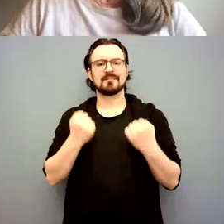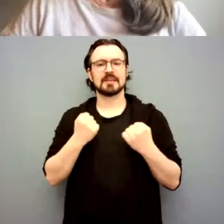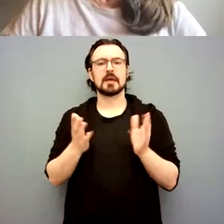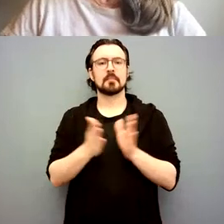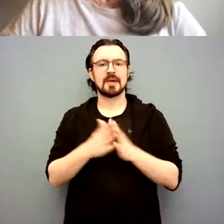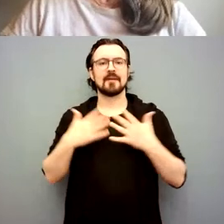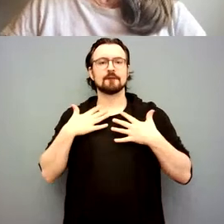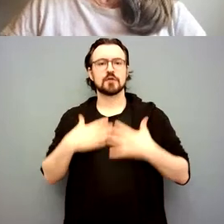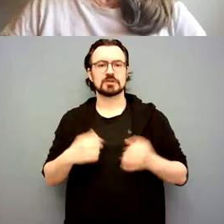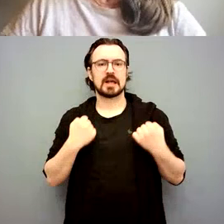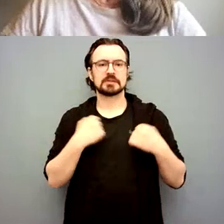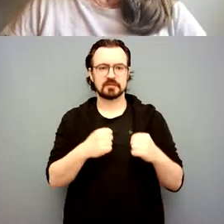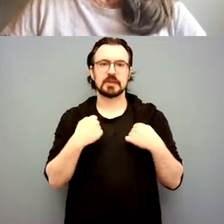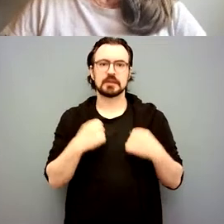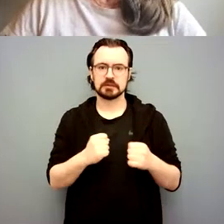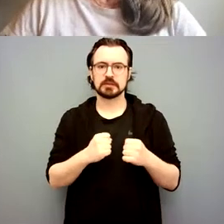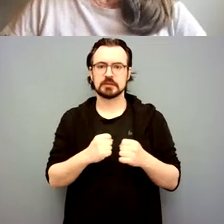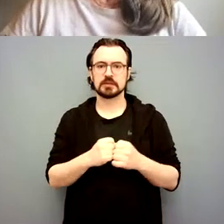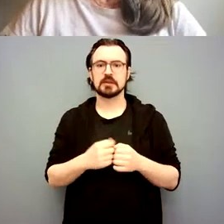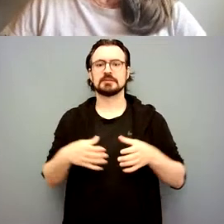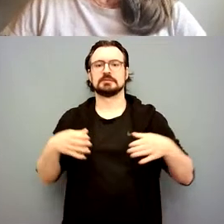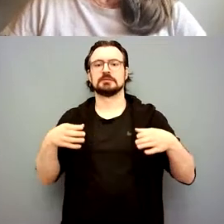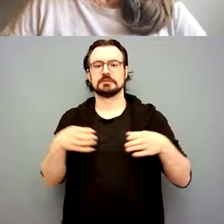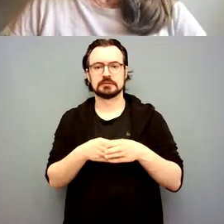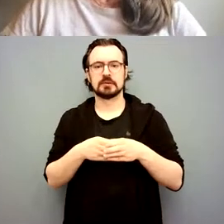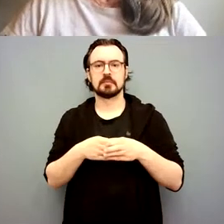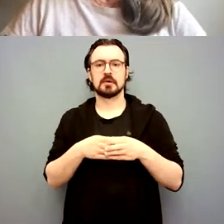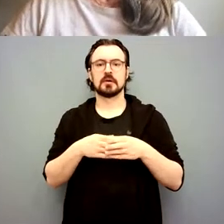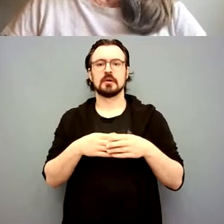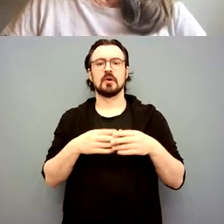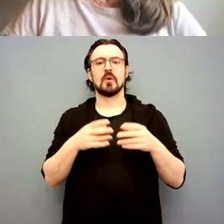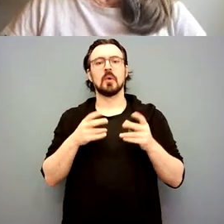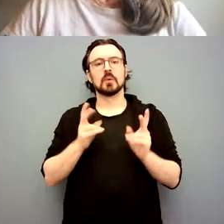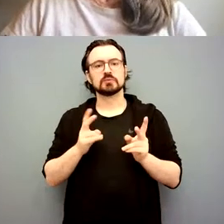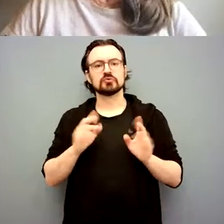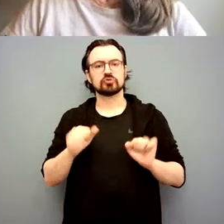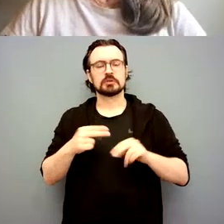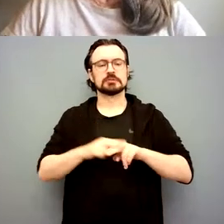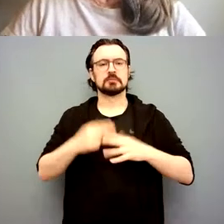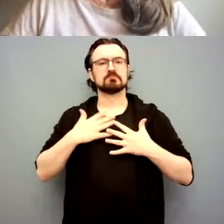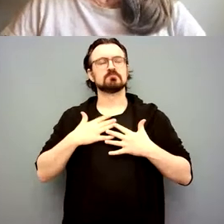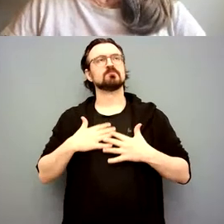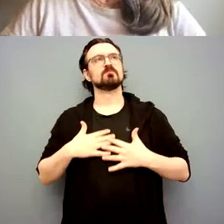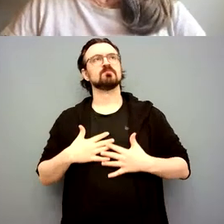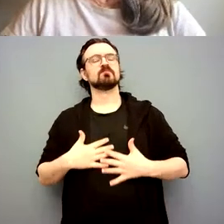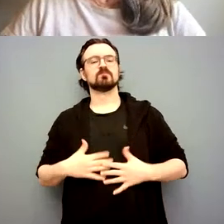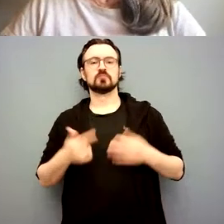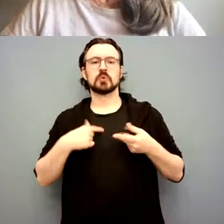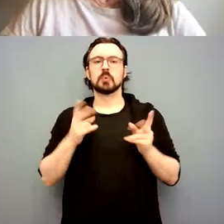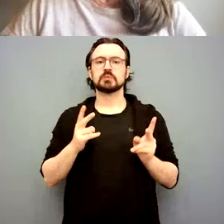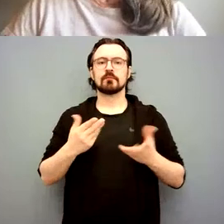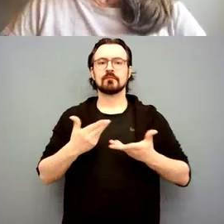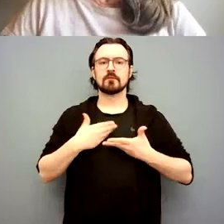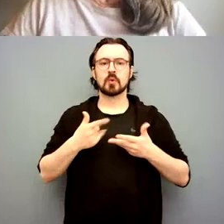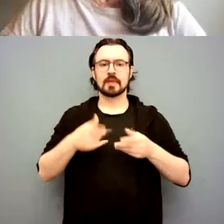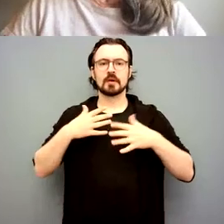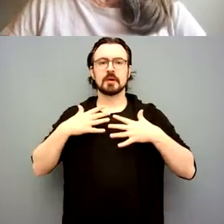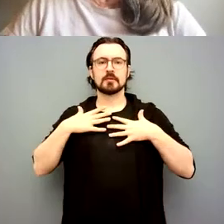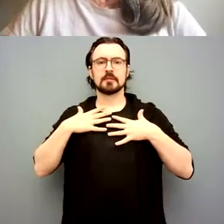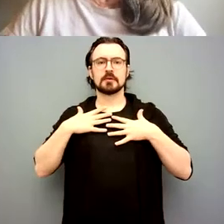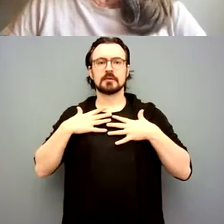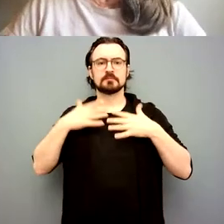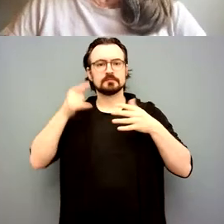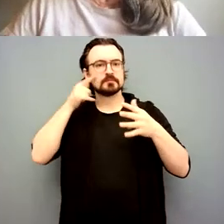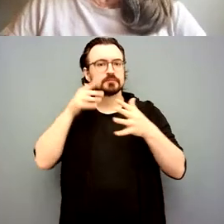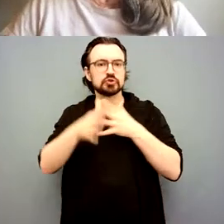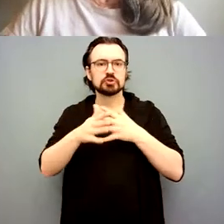fysisk aktivitet. Tillsammans med att man ska känna att man också får den psykiska hälsan